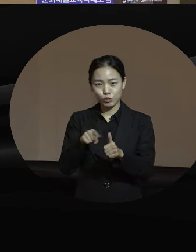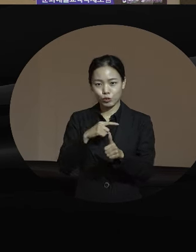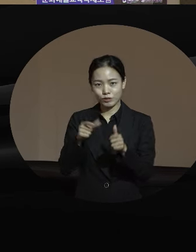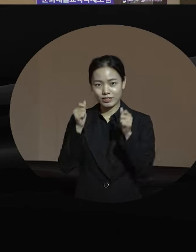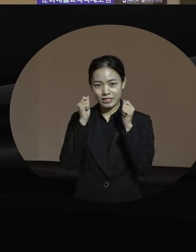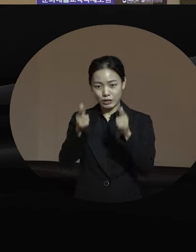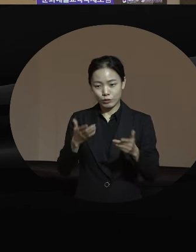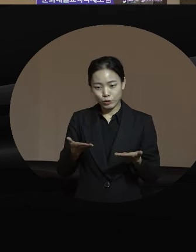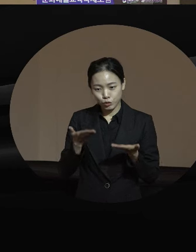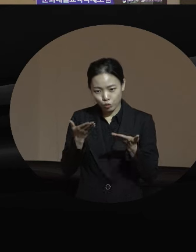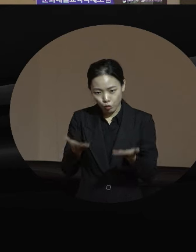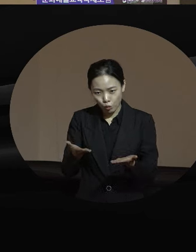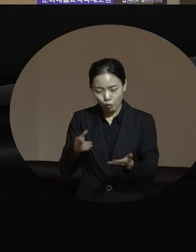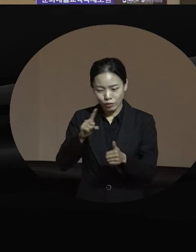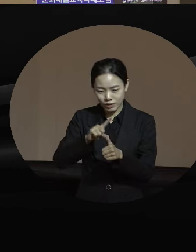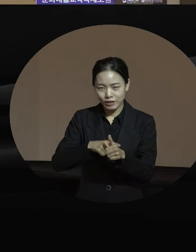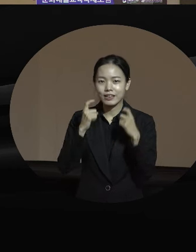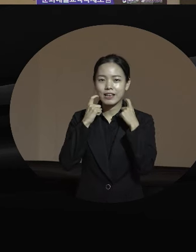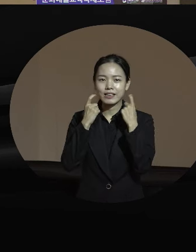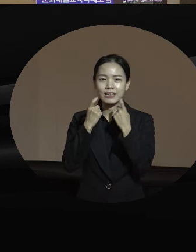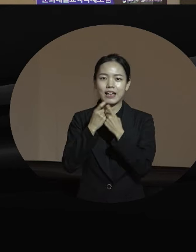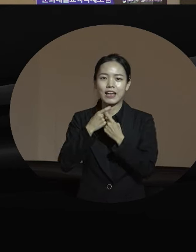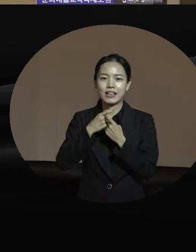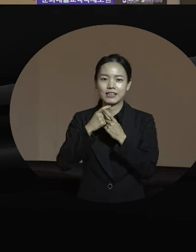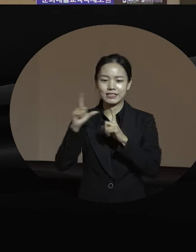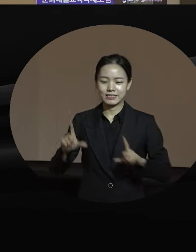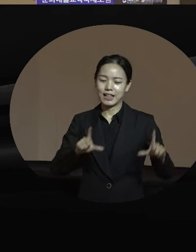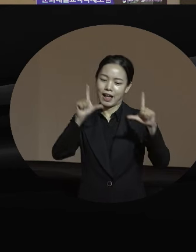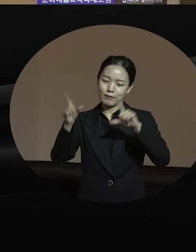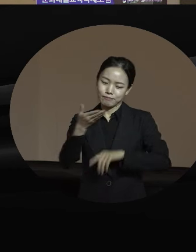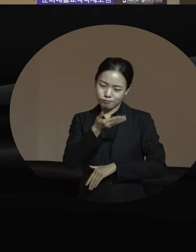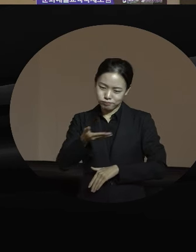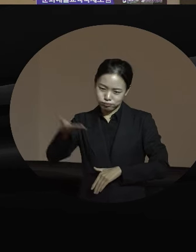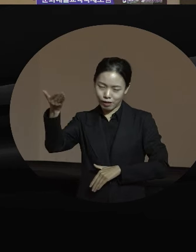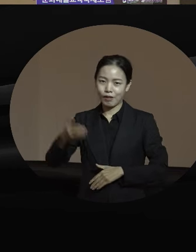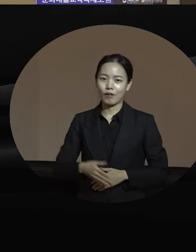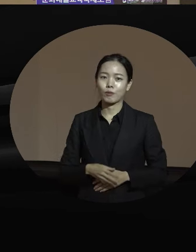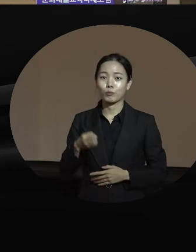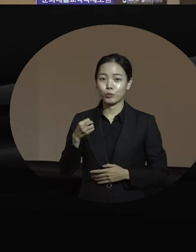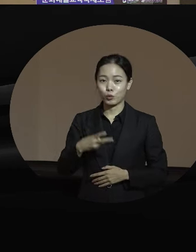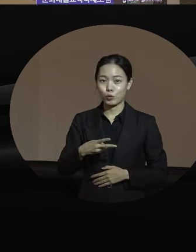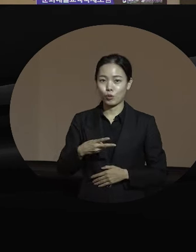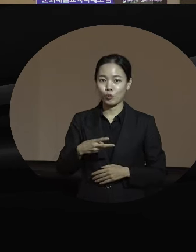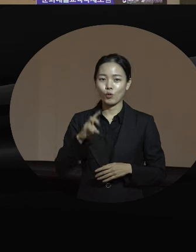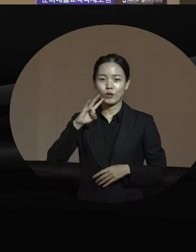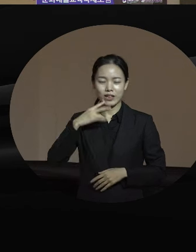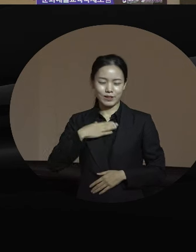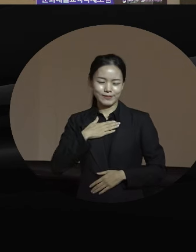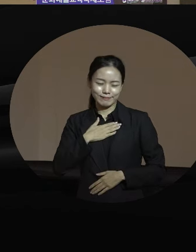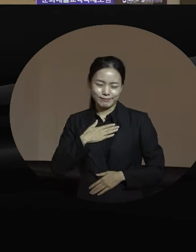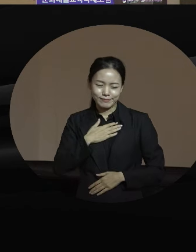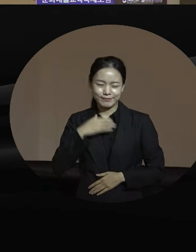번째는 예술정책에 기반한 예술의 감수성과 창의성 관점에서 예술교육을 통한 향유 능력이